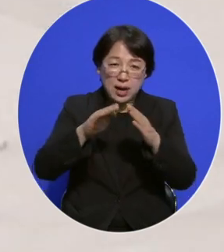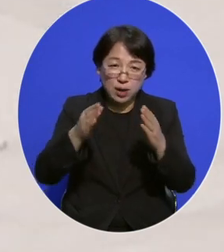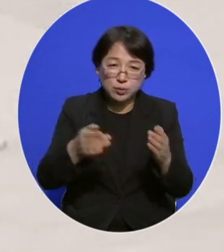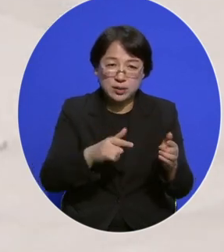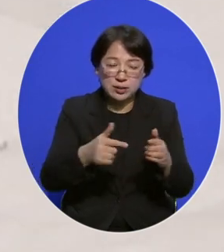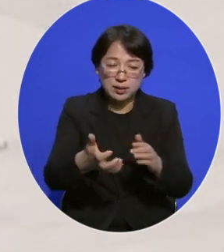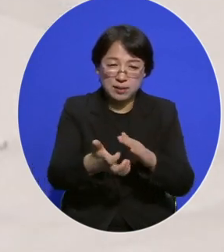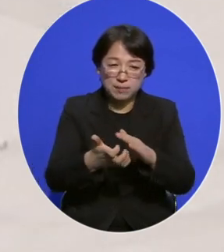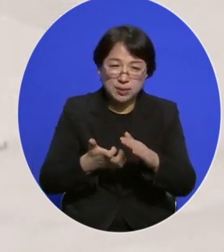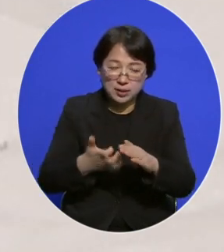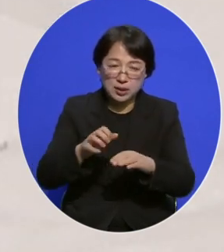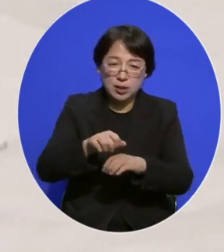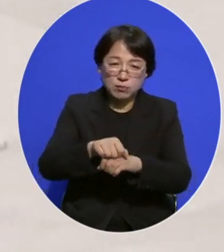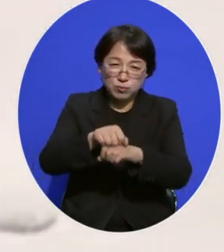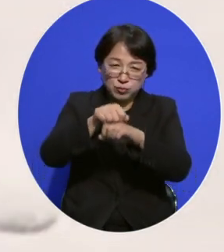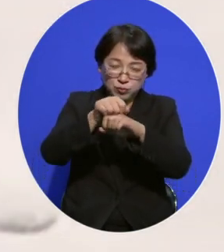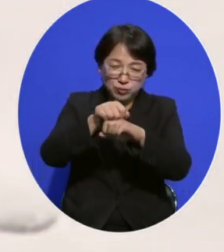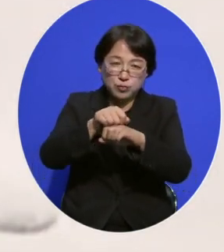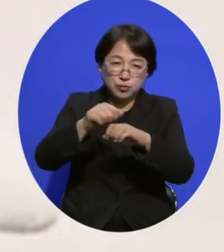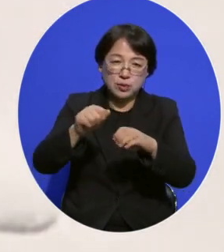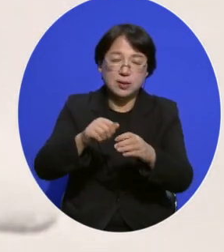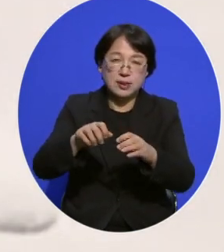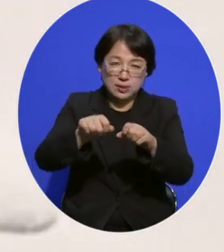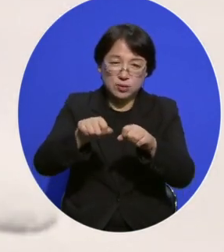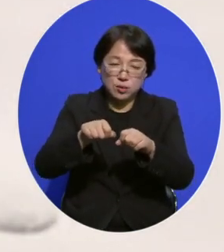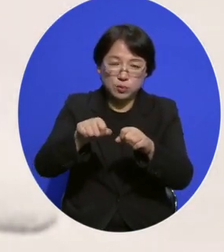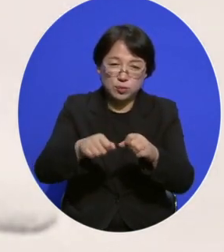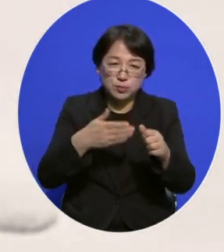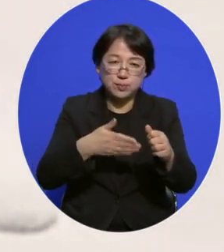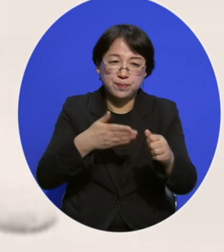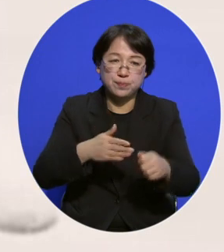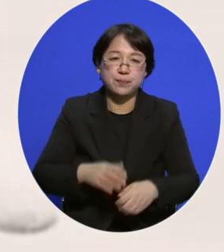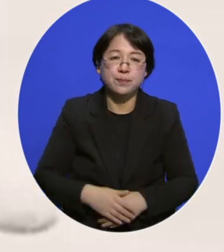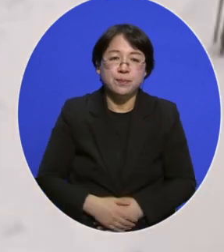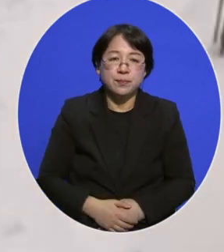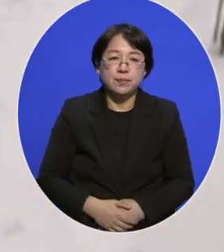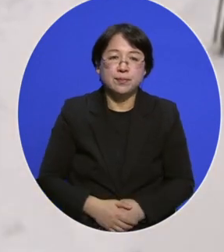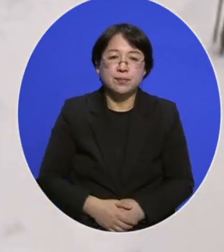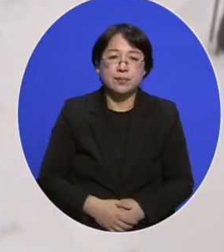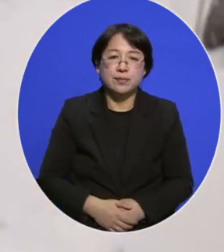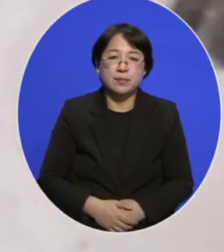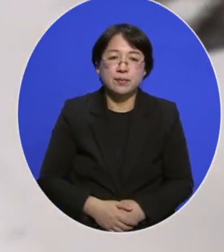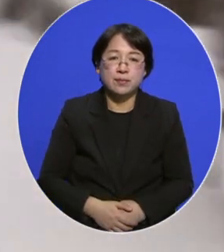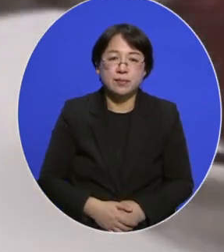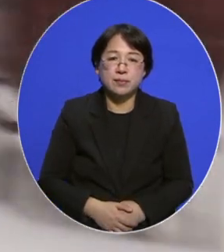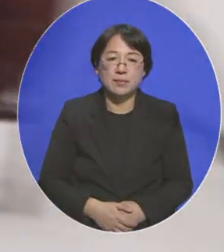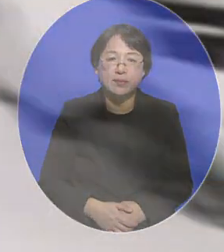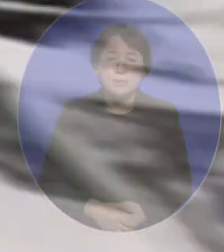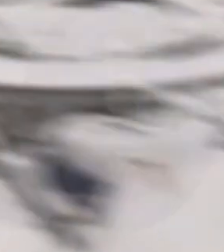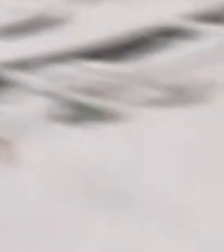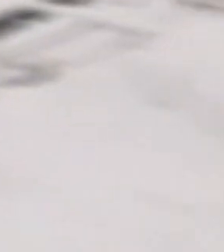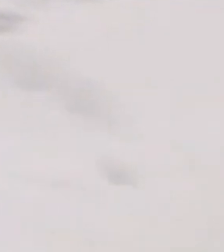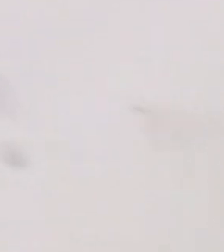제설 작업으로 피해를 예방하도록 안내할 것을 당부했습니다. KTV 윤현석입니다.